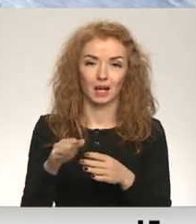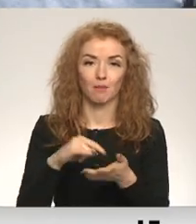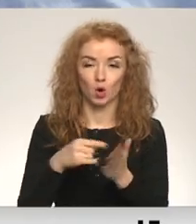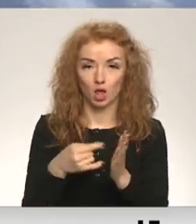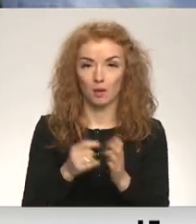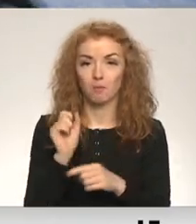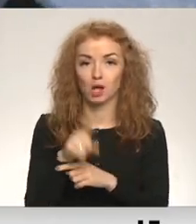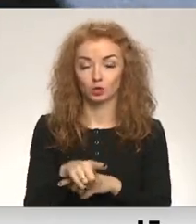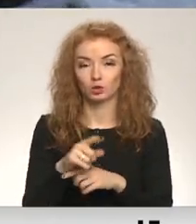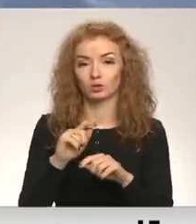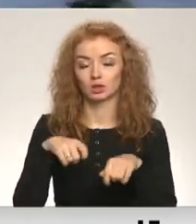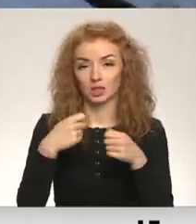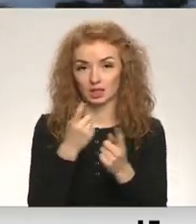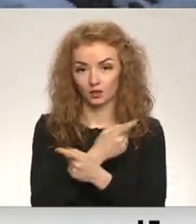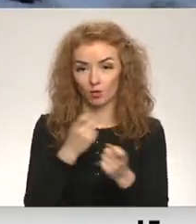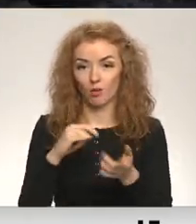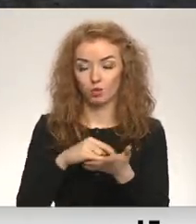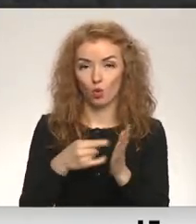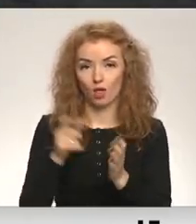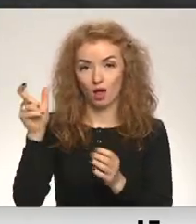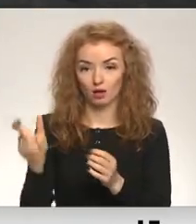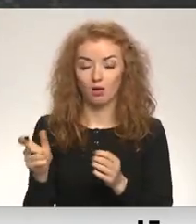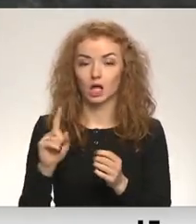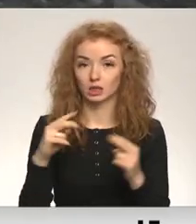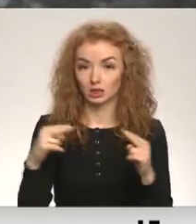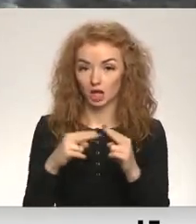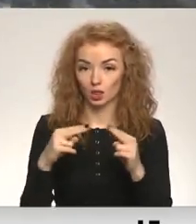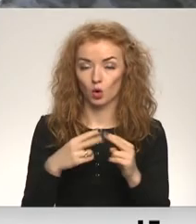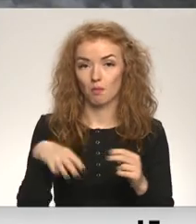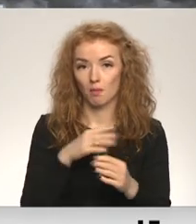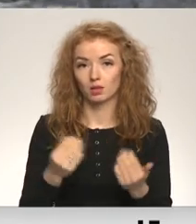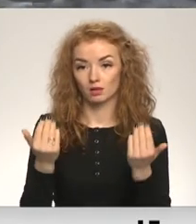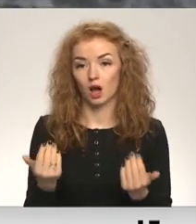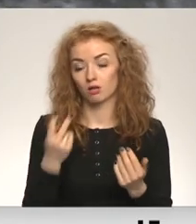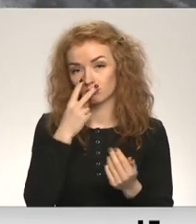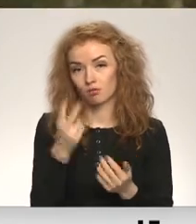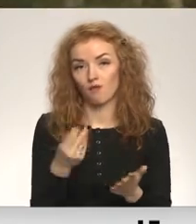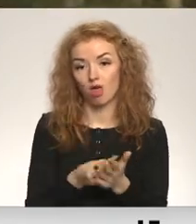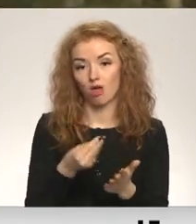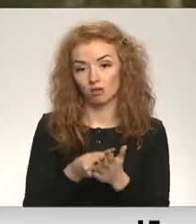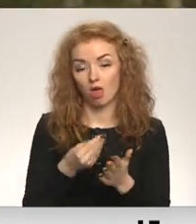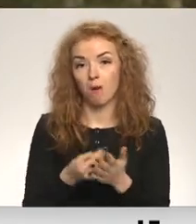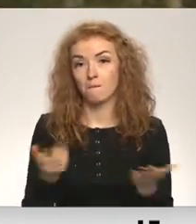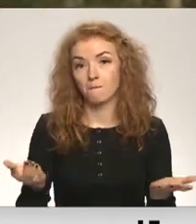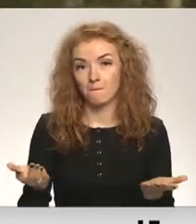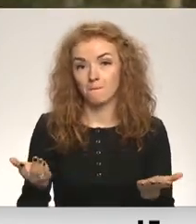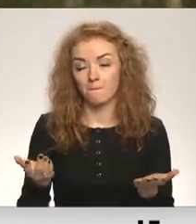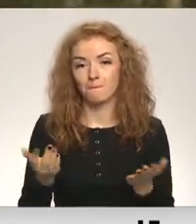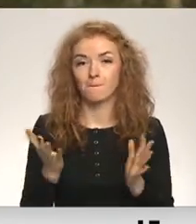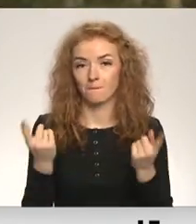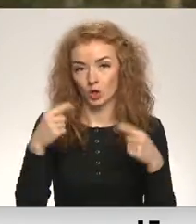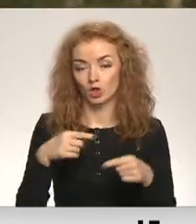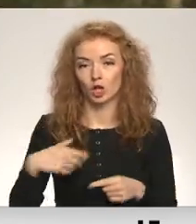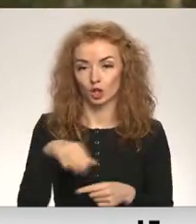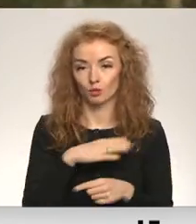ir sniedzis informāciju, ka ar projektētāju šis risinājums ir saskaņots. Mēs tagad vienkārši vērtējam to, jā. Nu, bet patreiz